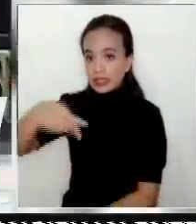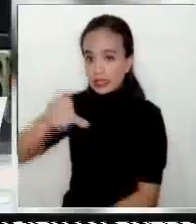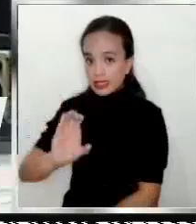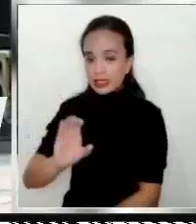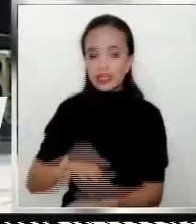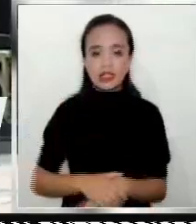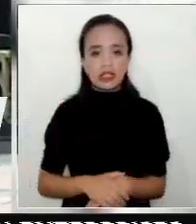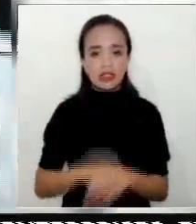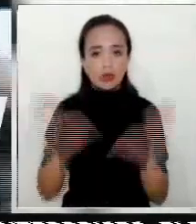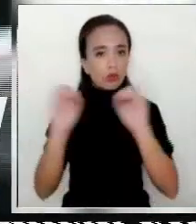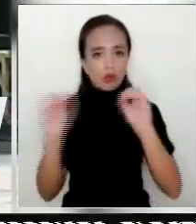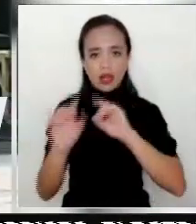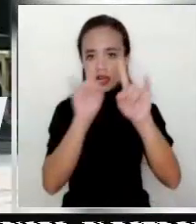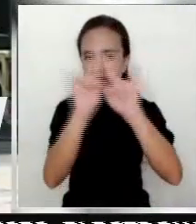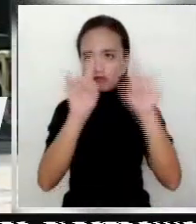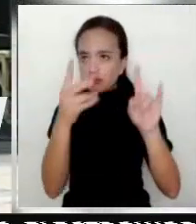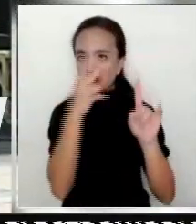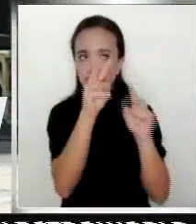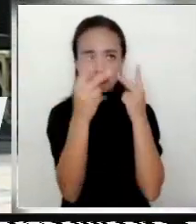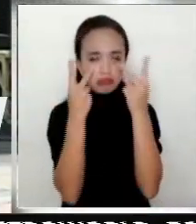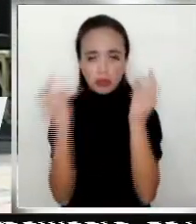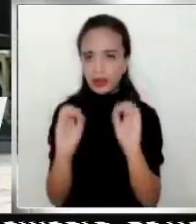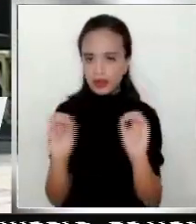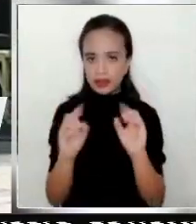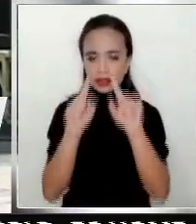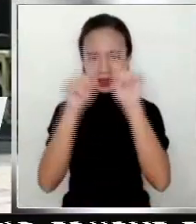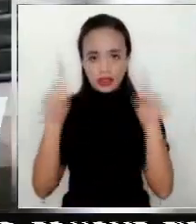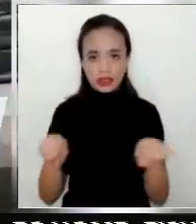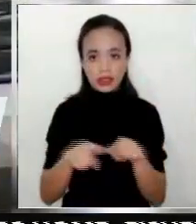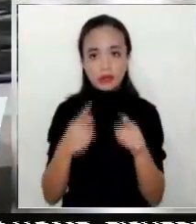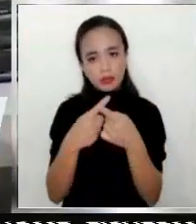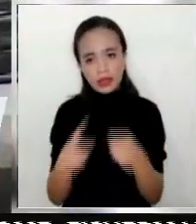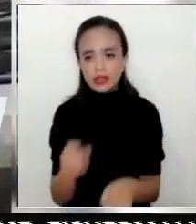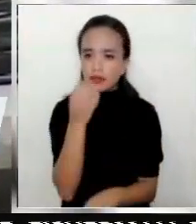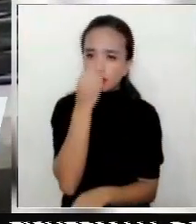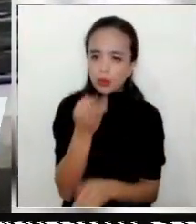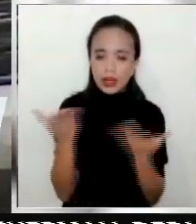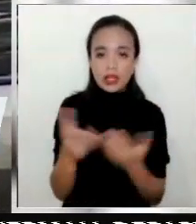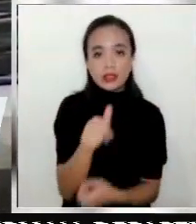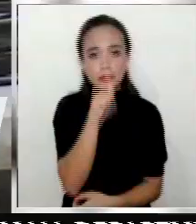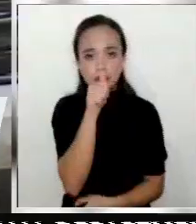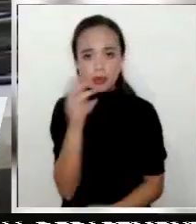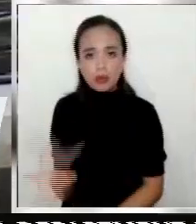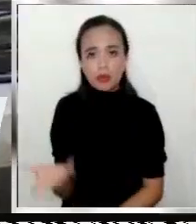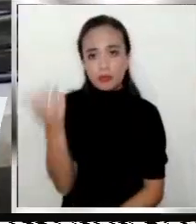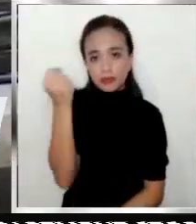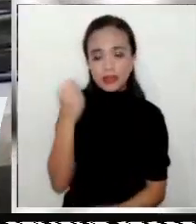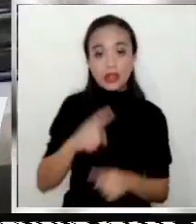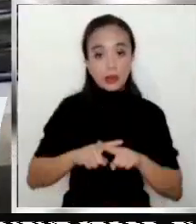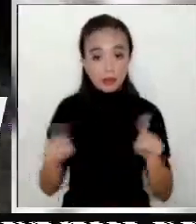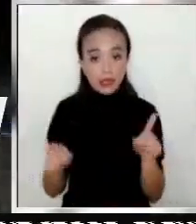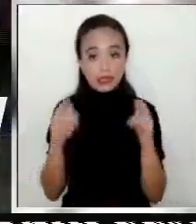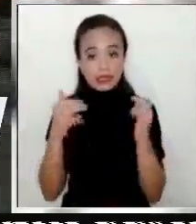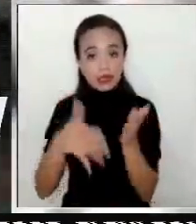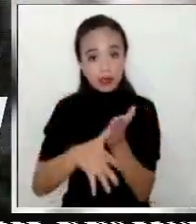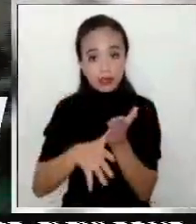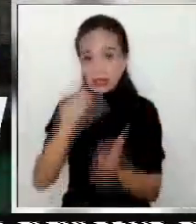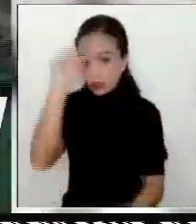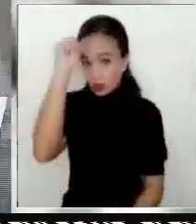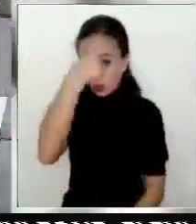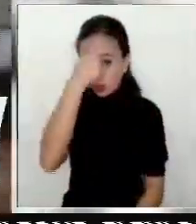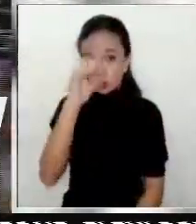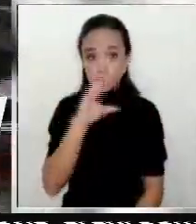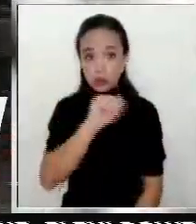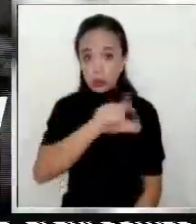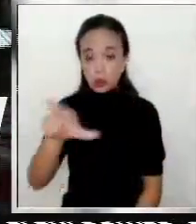makikita. Pwera na lang sa mga ilan-ilang nasa private property. Pero paalala pa rin ng COMELEC sa mga kandidato, nanalo man o